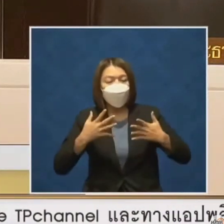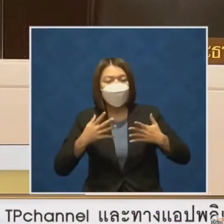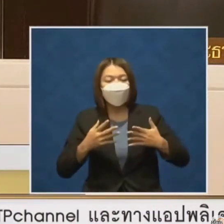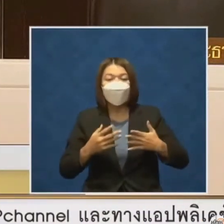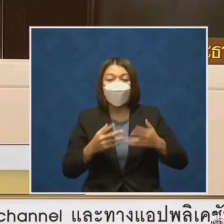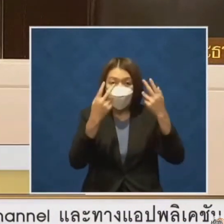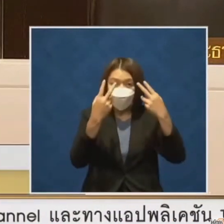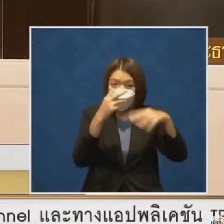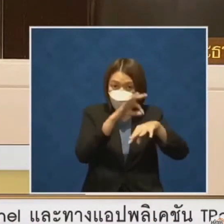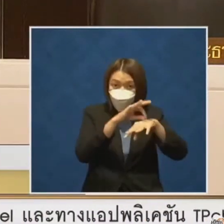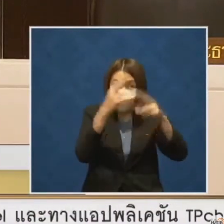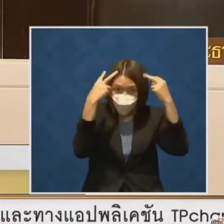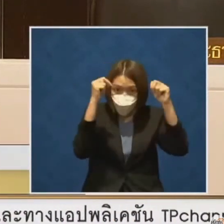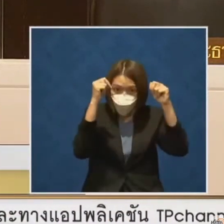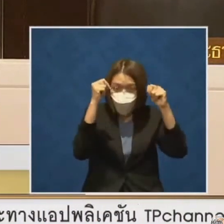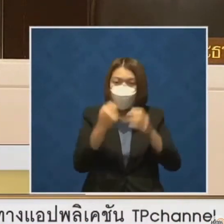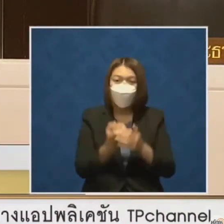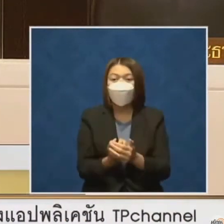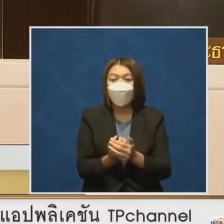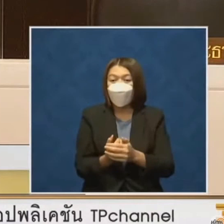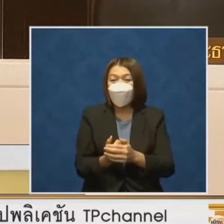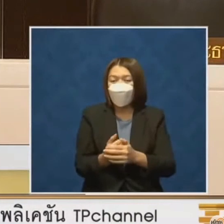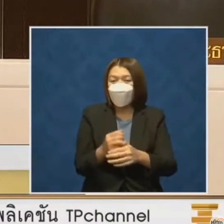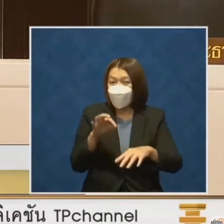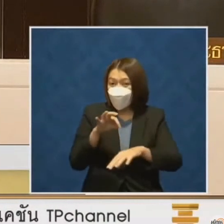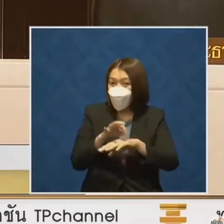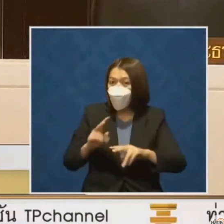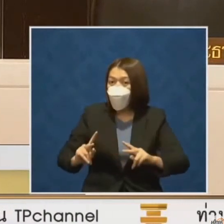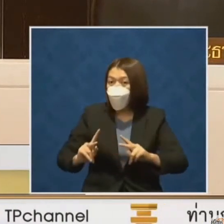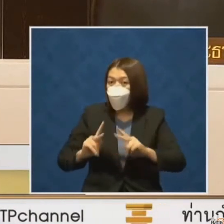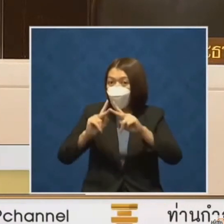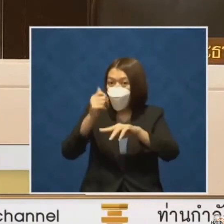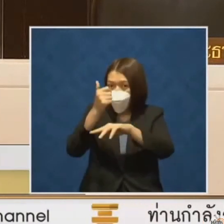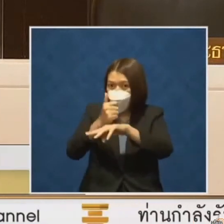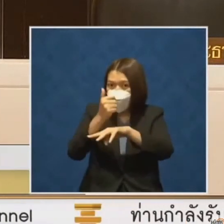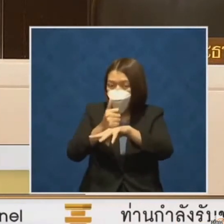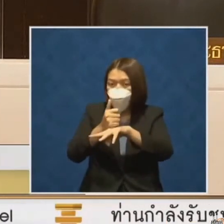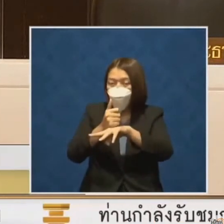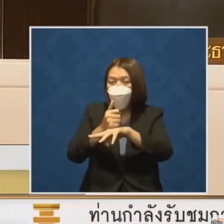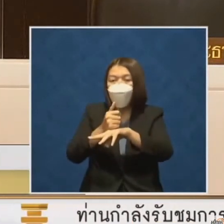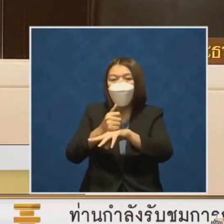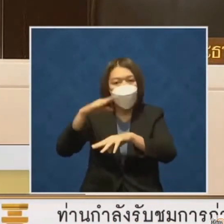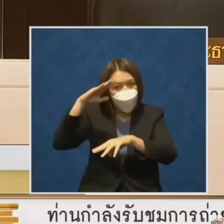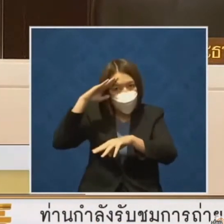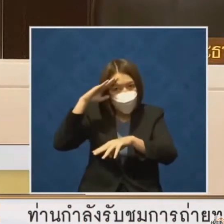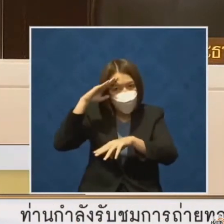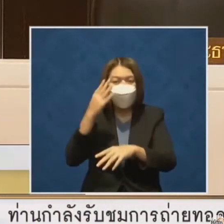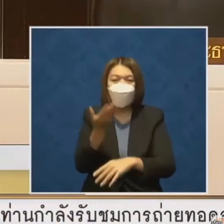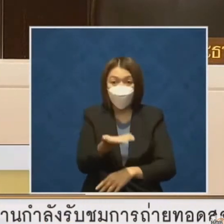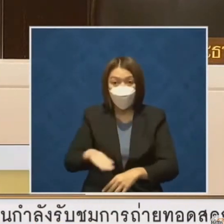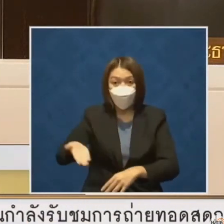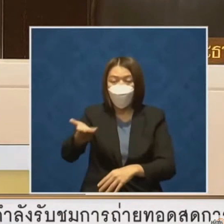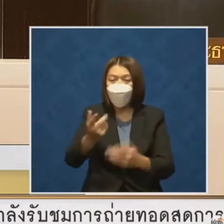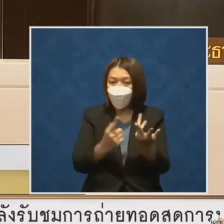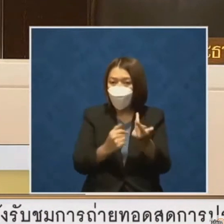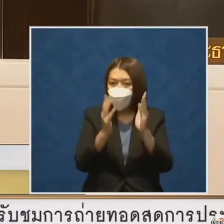ที่15วันพรุ่งนี้นะฮะจบภายในเที่ยงคืนครึ่งเนี่ยเวลาถ้ามันเหลือนะฮะถ้ามันเหลือจะไม่เอาไปรวม